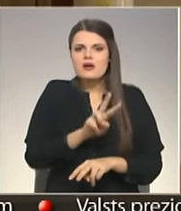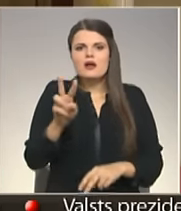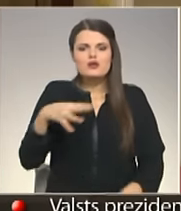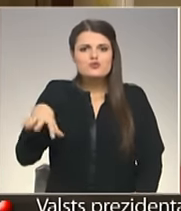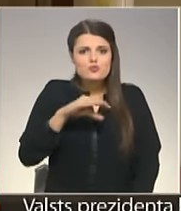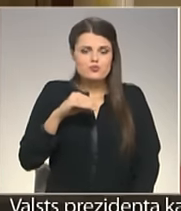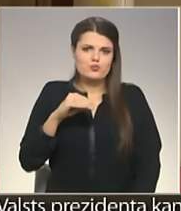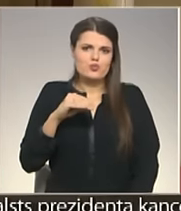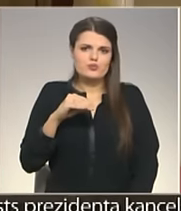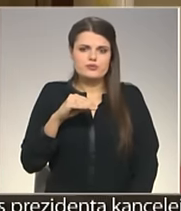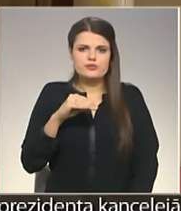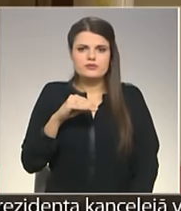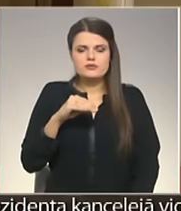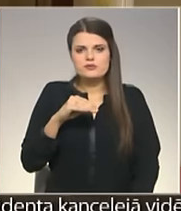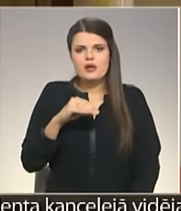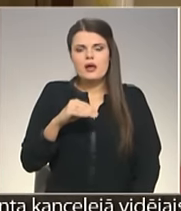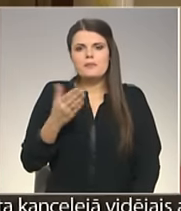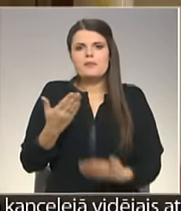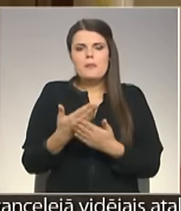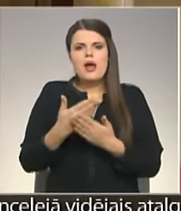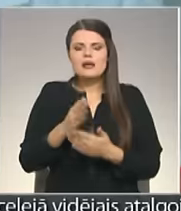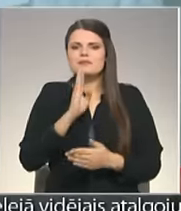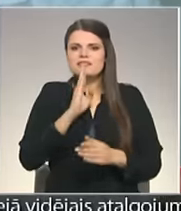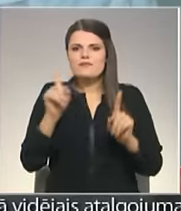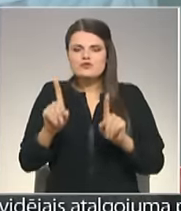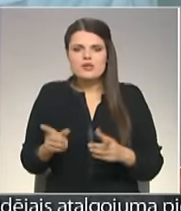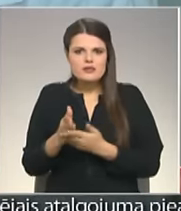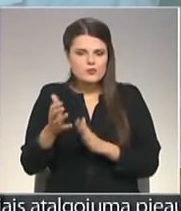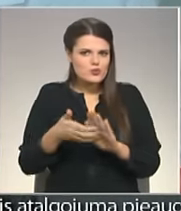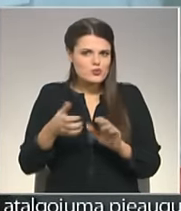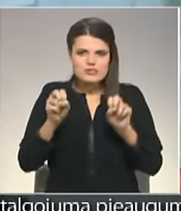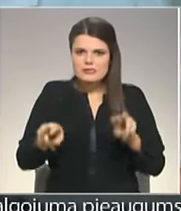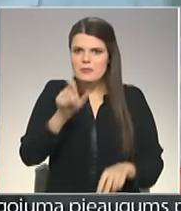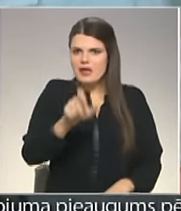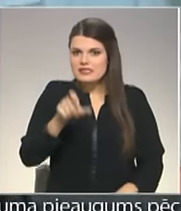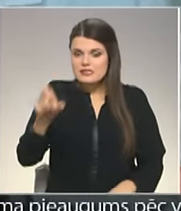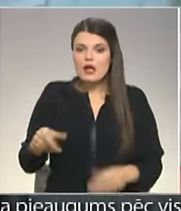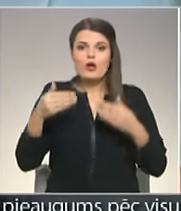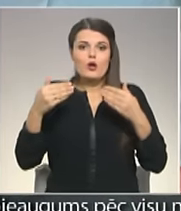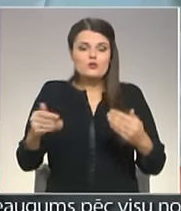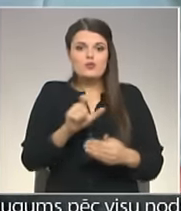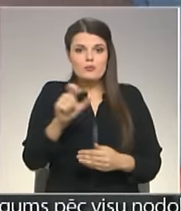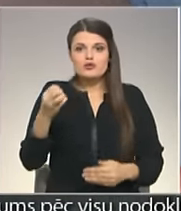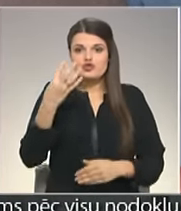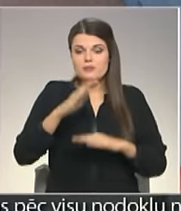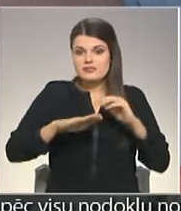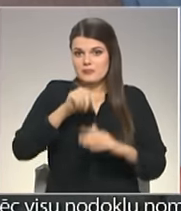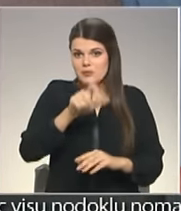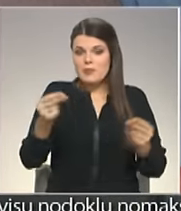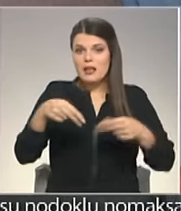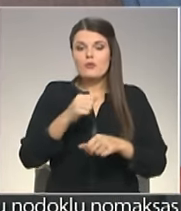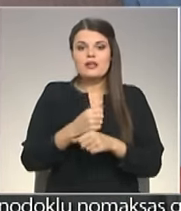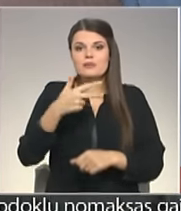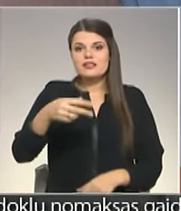varbūt, teiksim, ginekologi speciālisti. Šobrīd Daugavpils slimnīcā ir 14 rezidenti, bet līgumi par darbu noslēgti